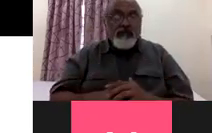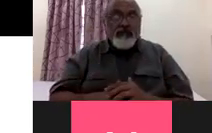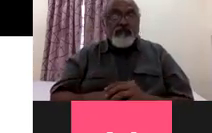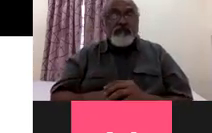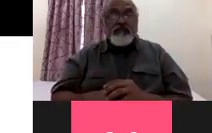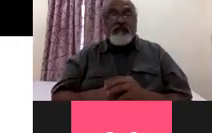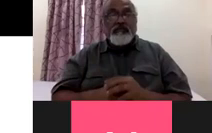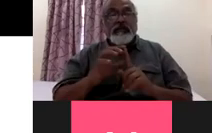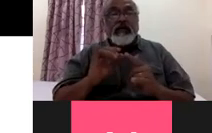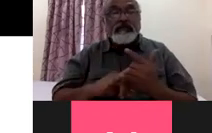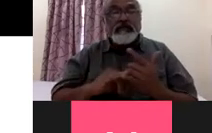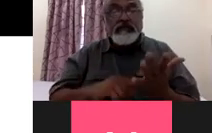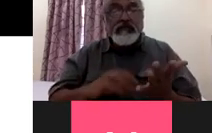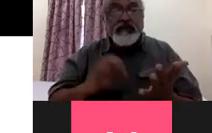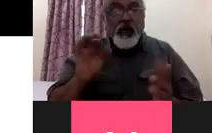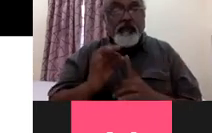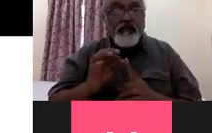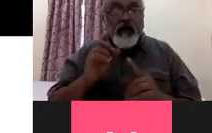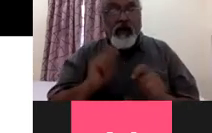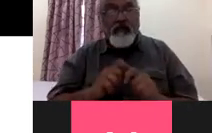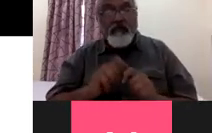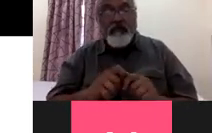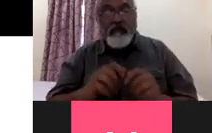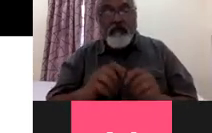डेस्कटॉप में कंप्यूटर में बहुत सारा काम है इसमें.